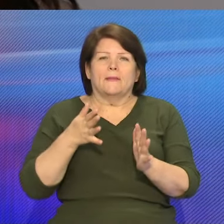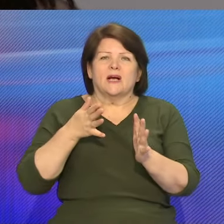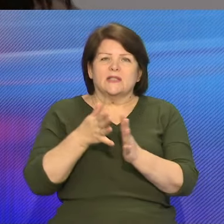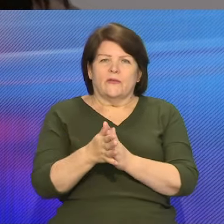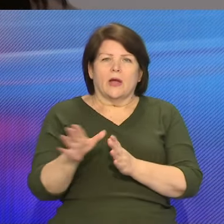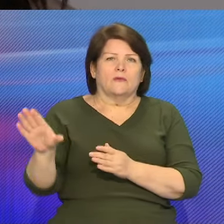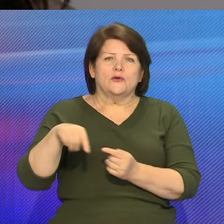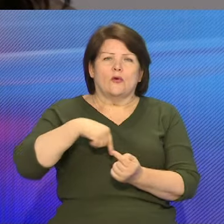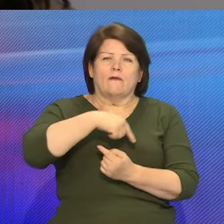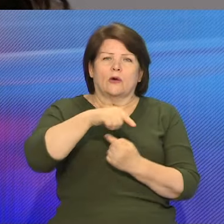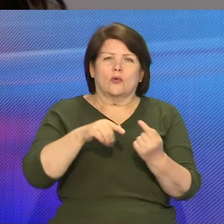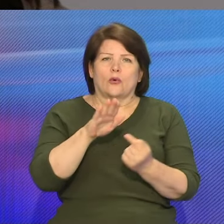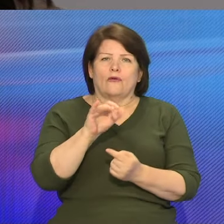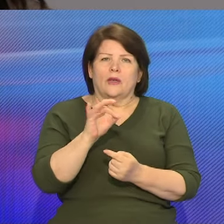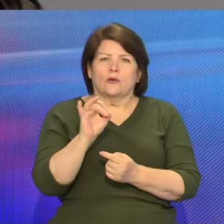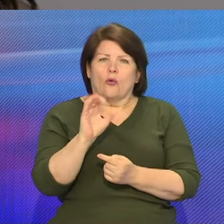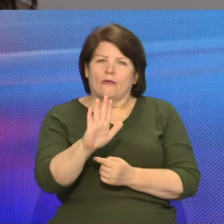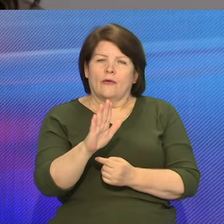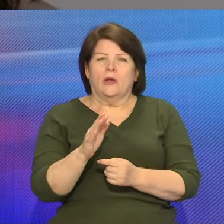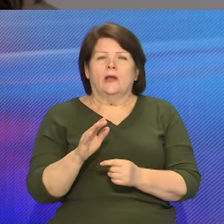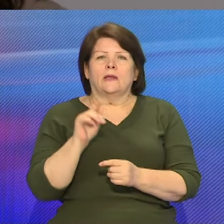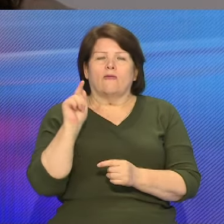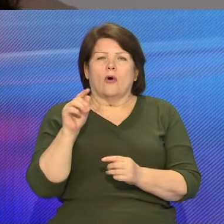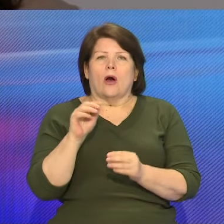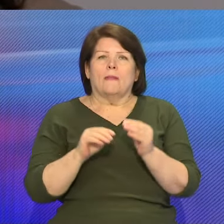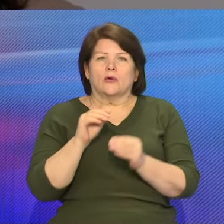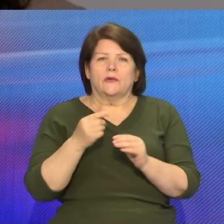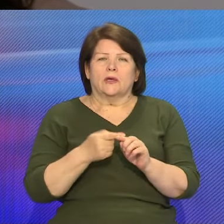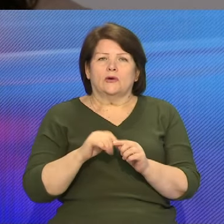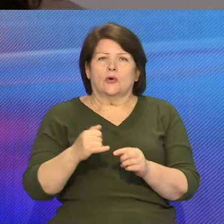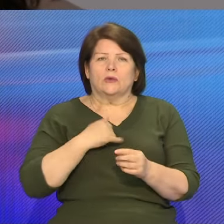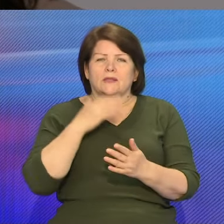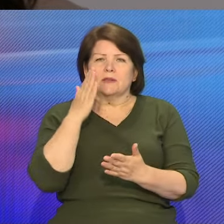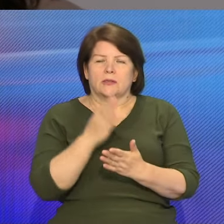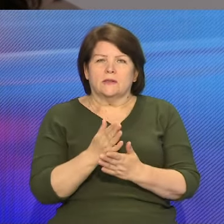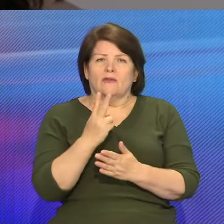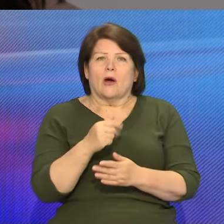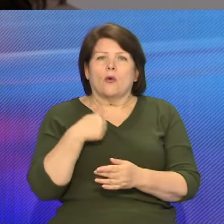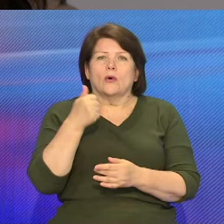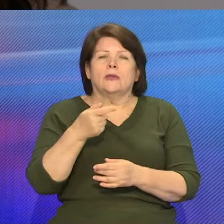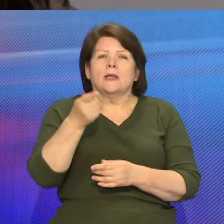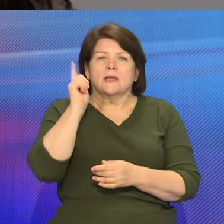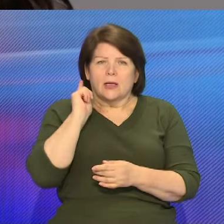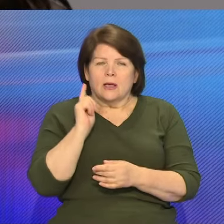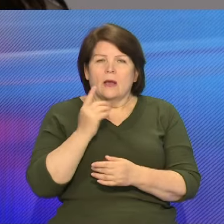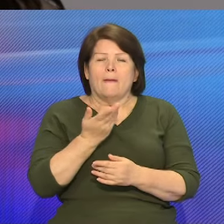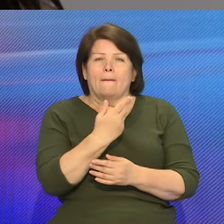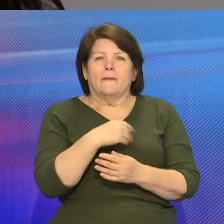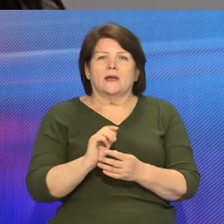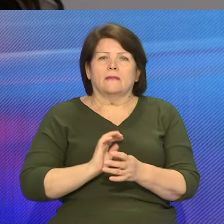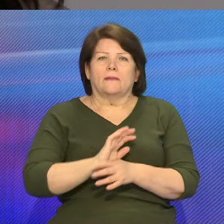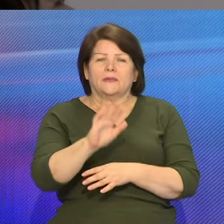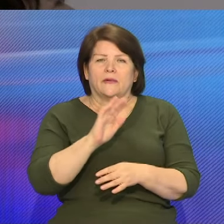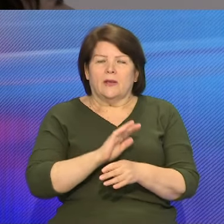все вокруг фильтров, вокруг того оборудования, которое имеется. Например, у нас был такой момент, мы 2 года назад поставляли просечную